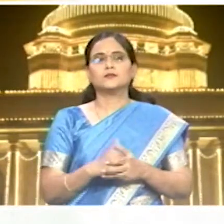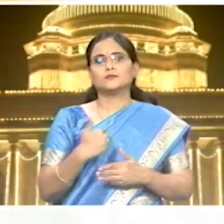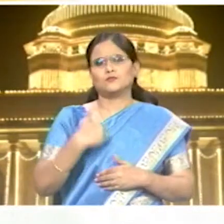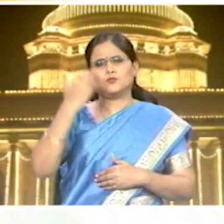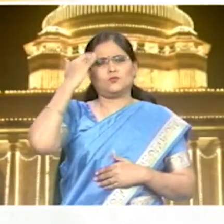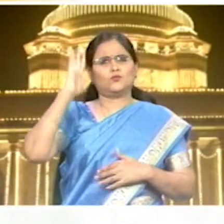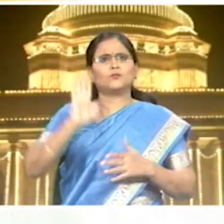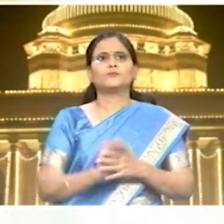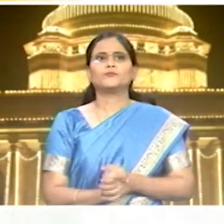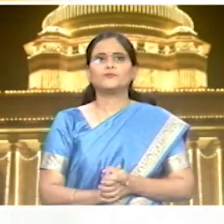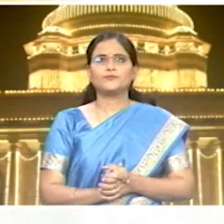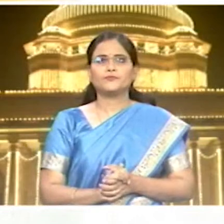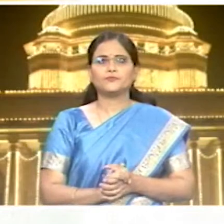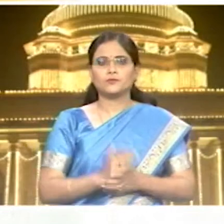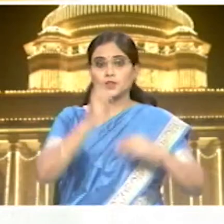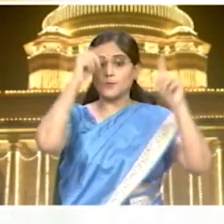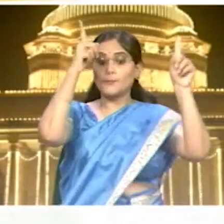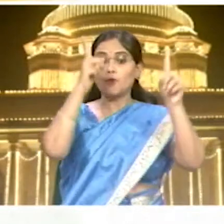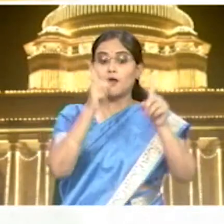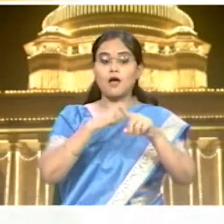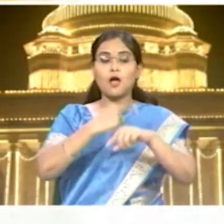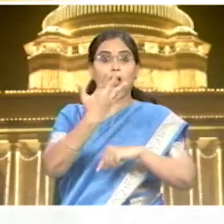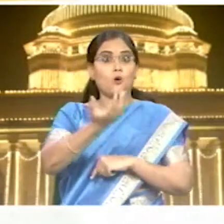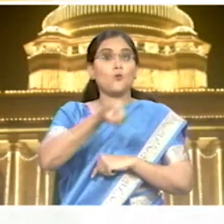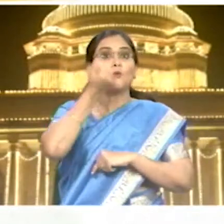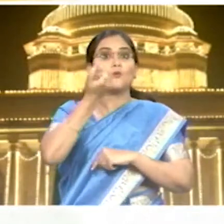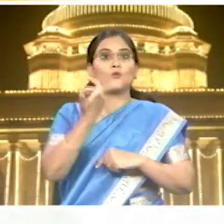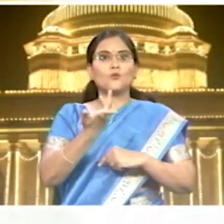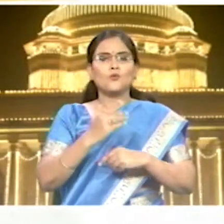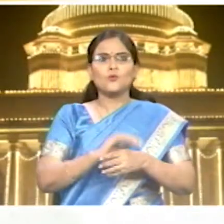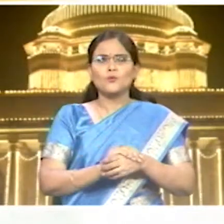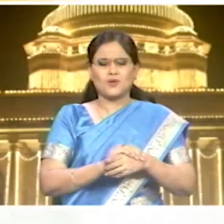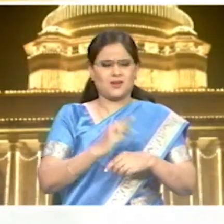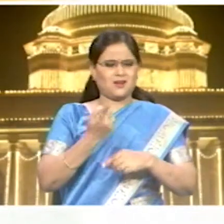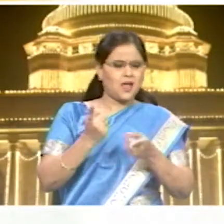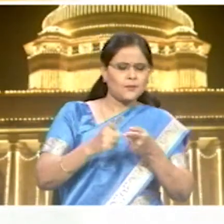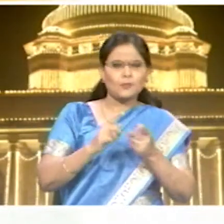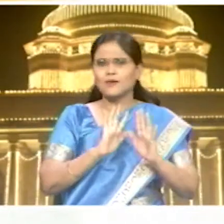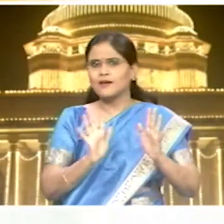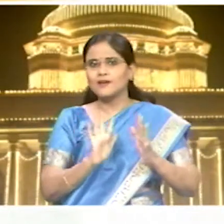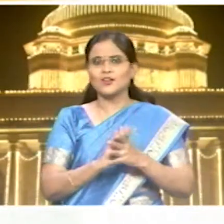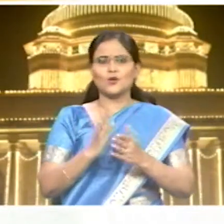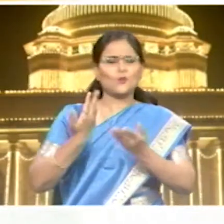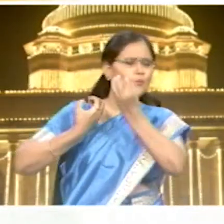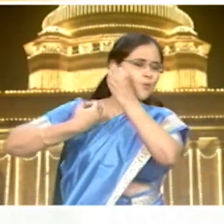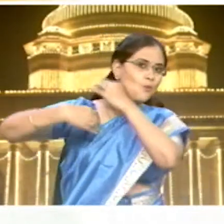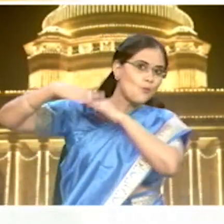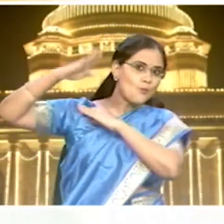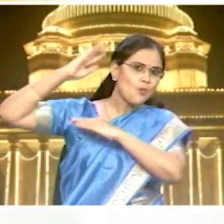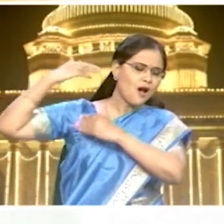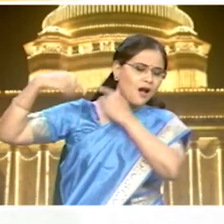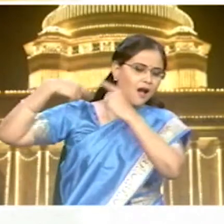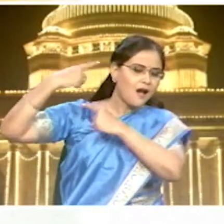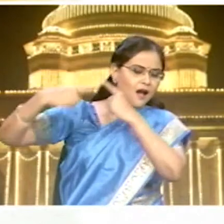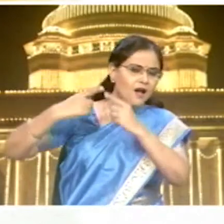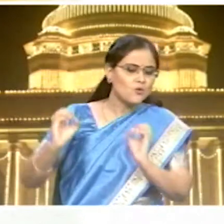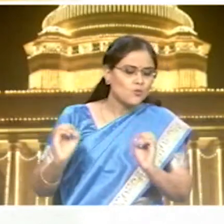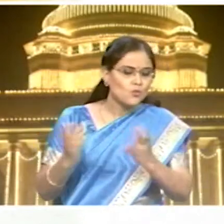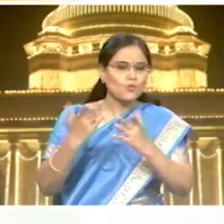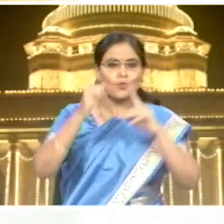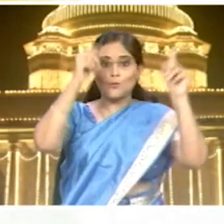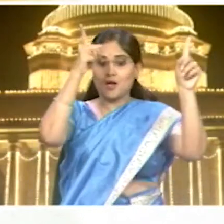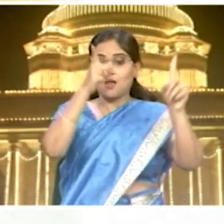कि भारत की ये उपलब्धि केवल संयोग नहीं था। सभ्यता के आरंभ में ही भारत भूमि के संतों